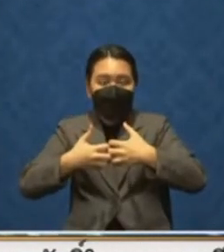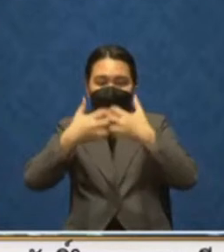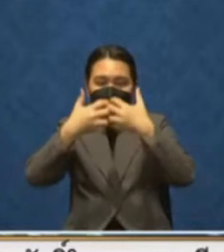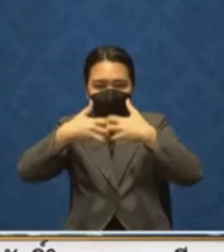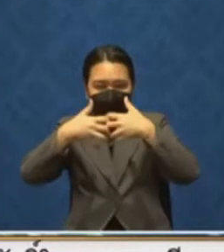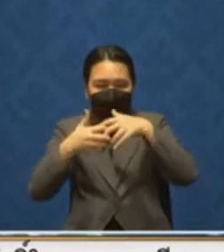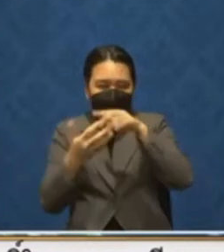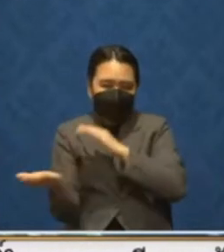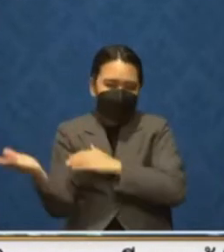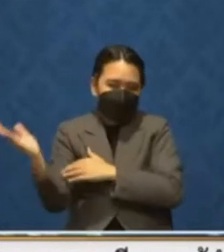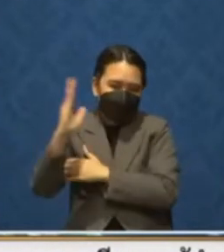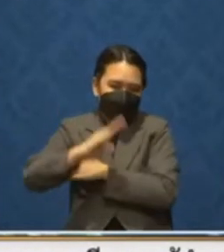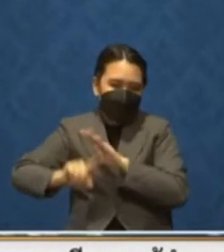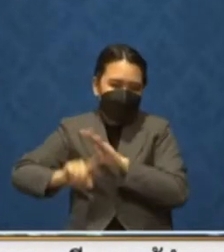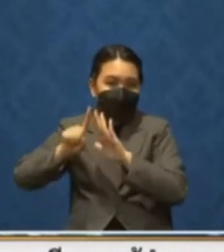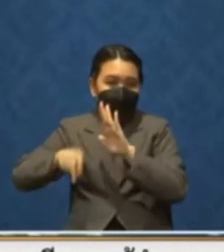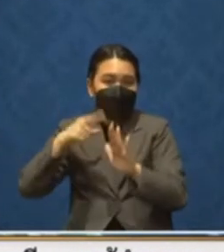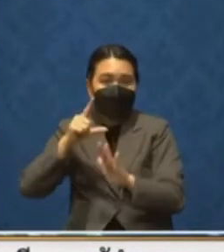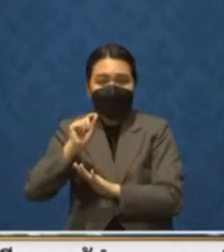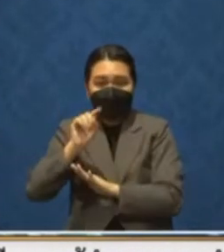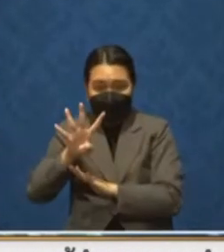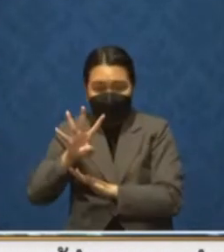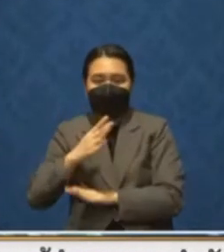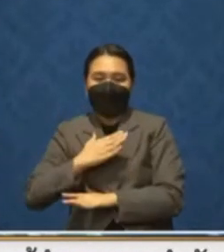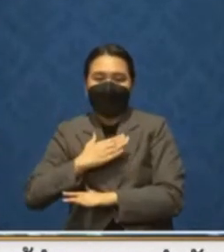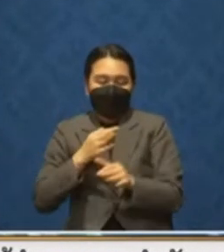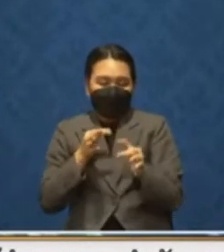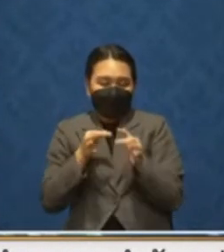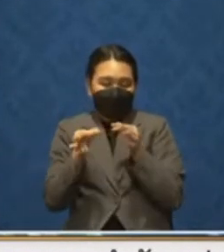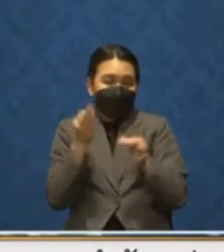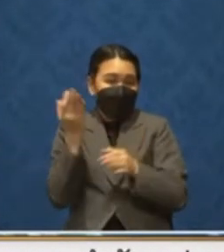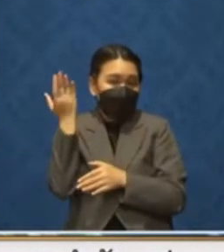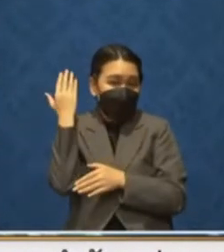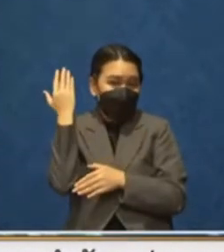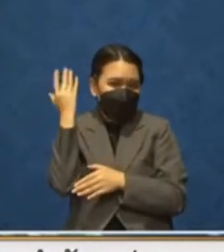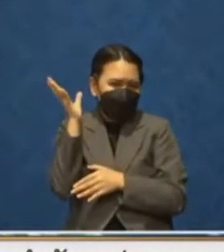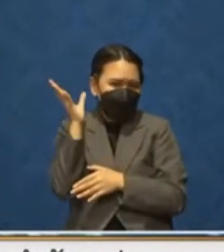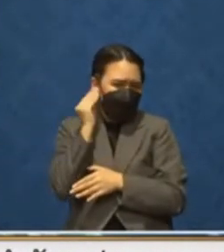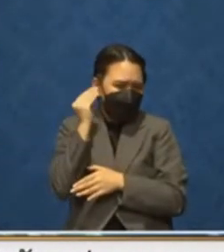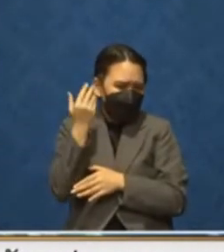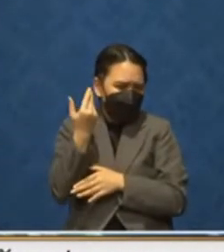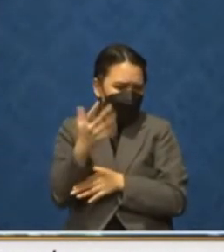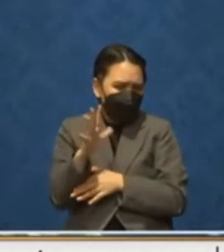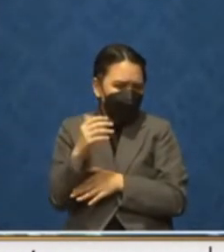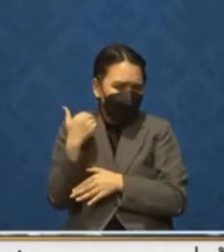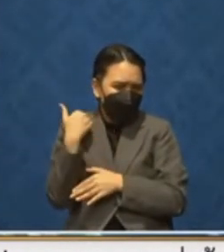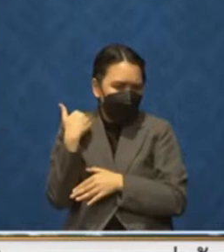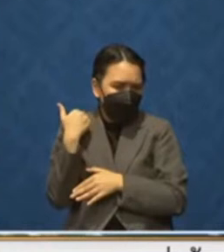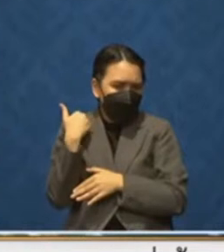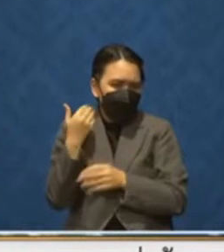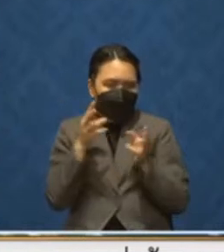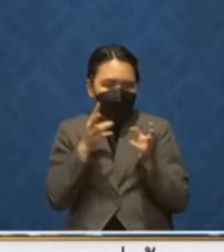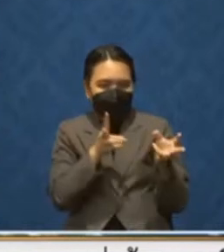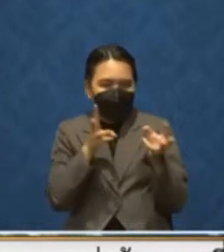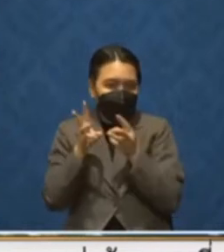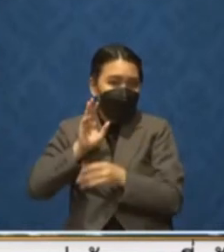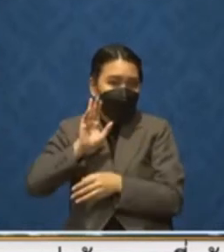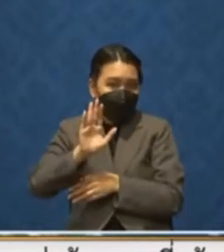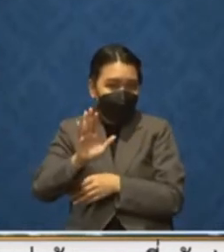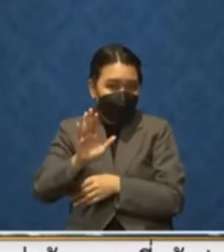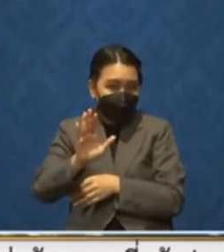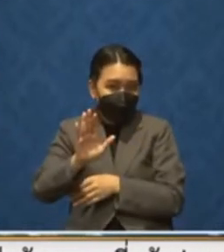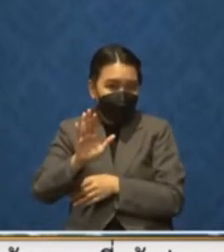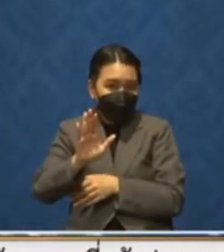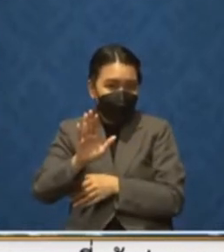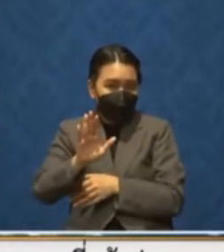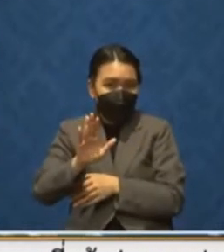ได้อภิบายหรืออธิบายเมื่อสักครู่นี้ซึ่งฟังดูก็จะมีรอยจิกนะครับนะครับว่ามันพึ่งพา